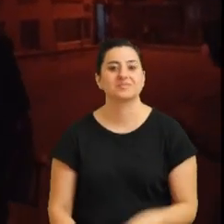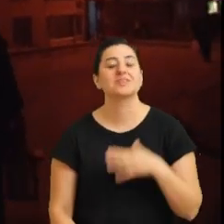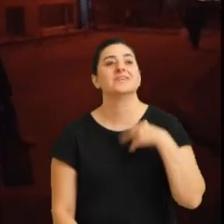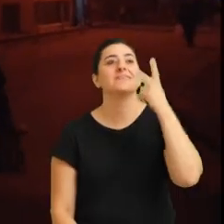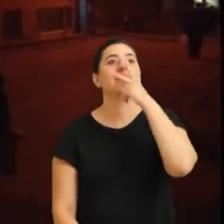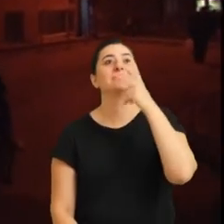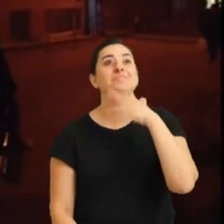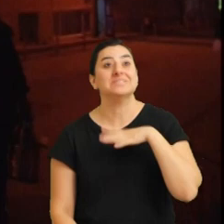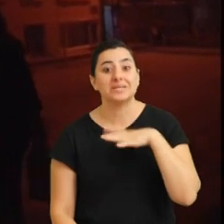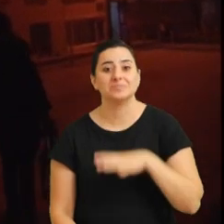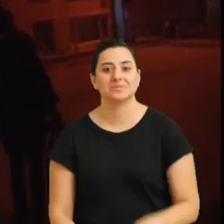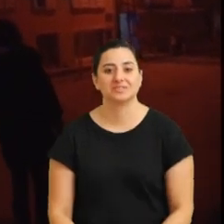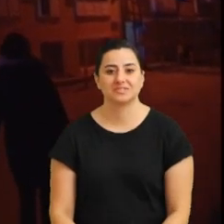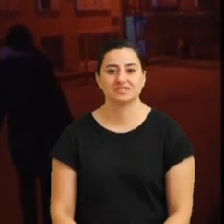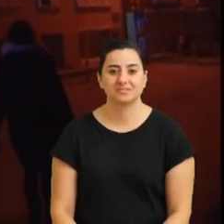Efendim teyzeciğim,